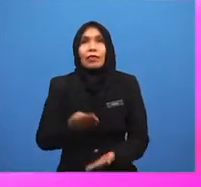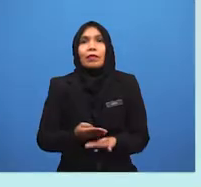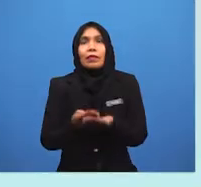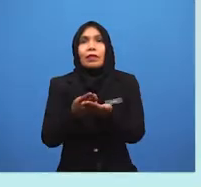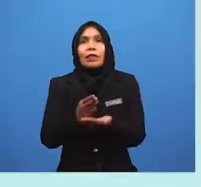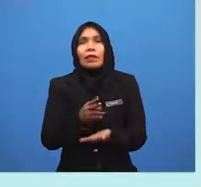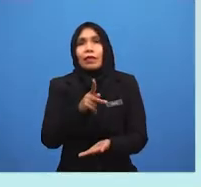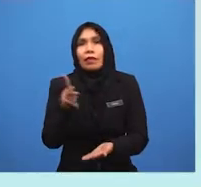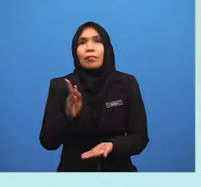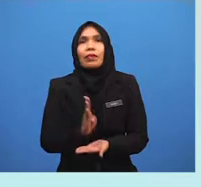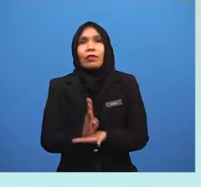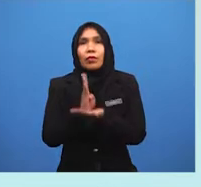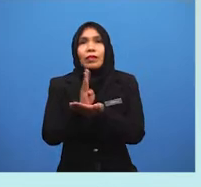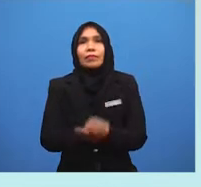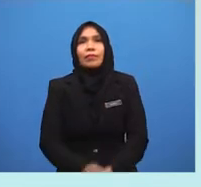kedua.